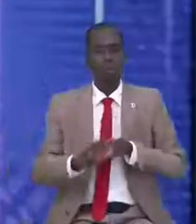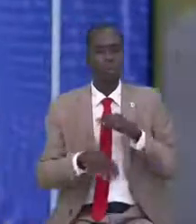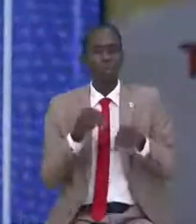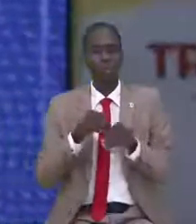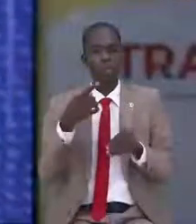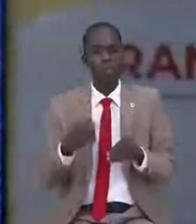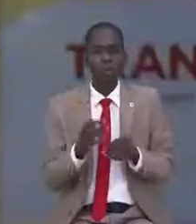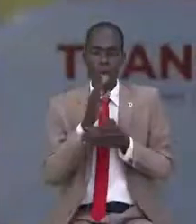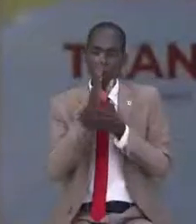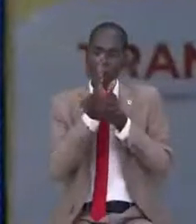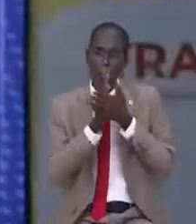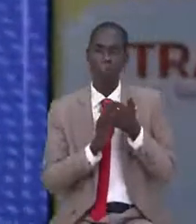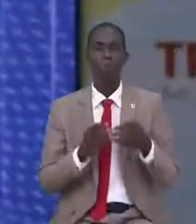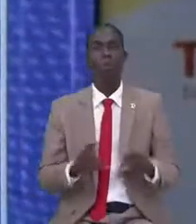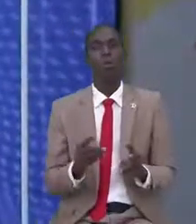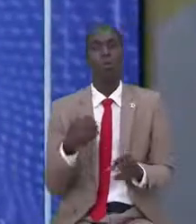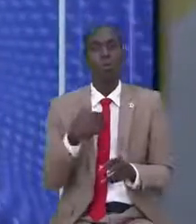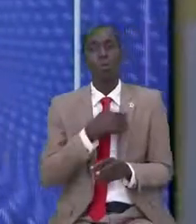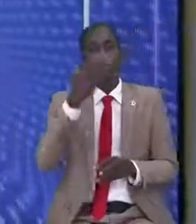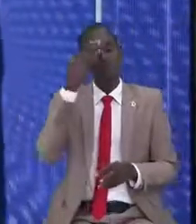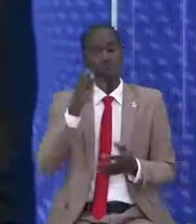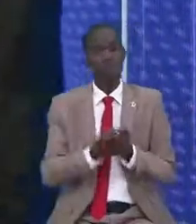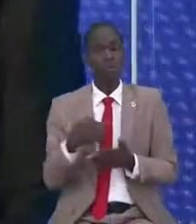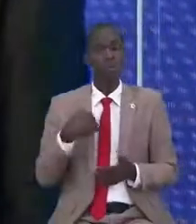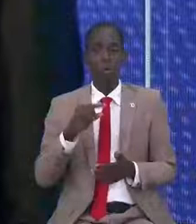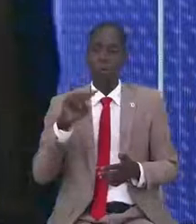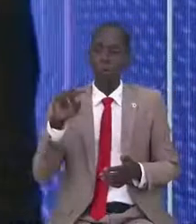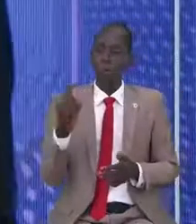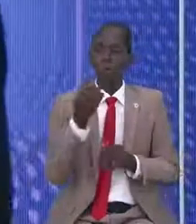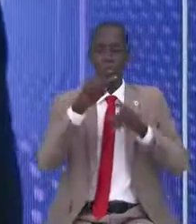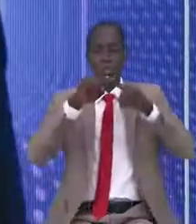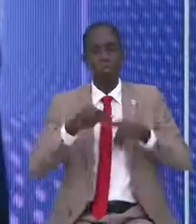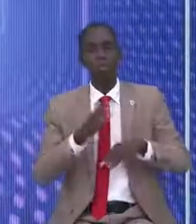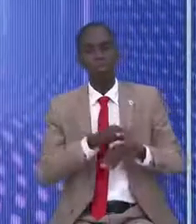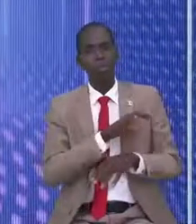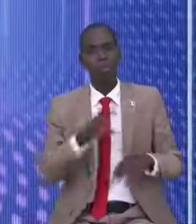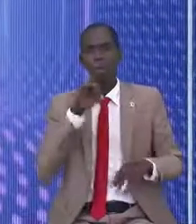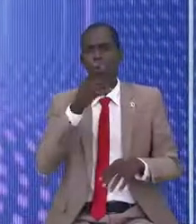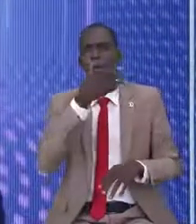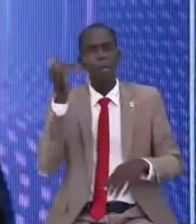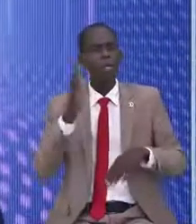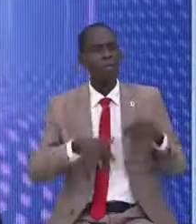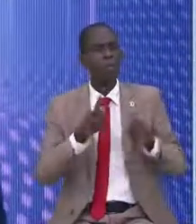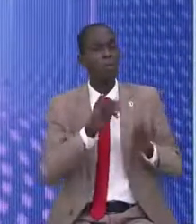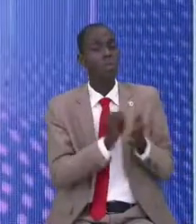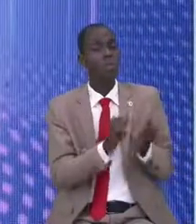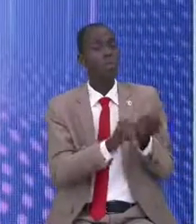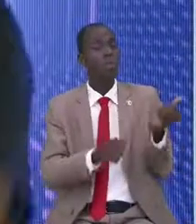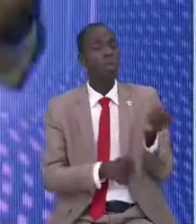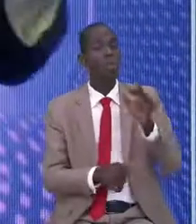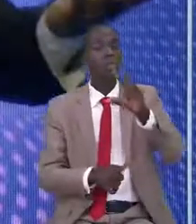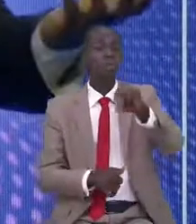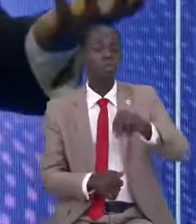simplement de façon douce, humble, que nous dépendons de Christ seul. Es-tu meilleur que ceux